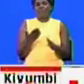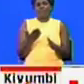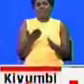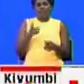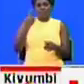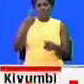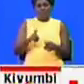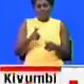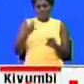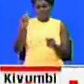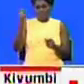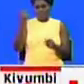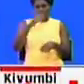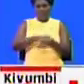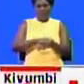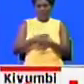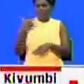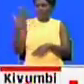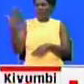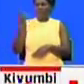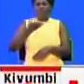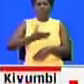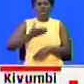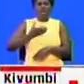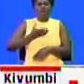lazima niemuko juu. Kenya collected a total of 5 medals from the